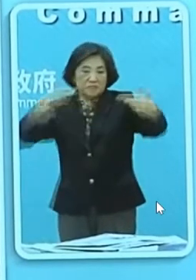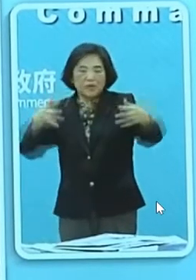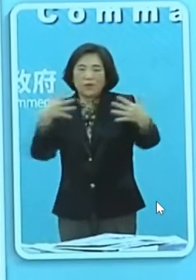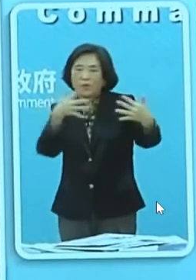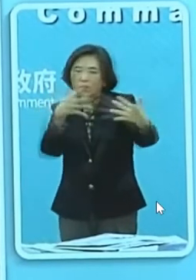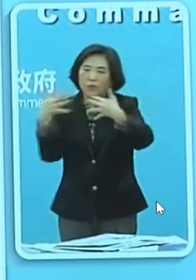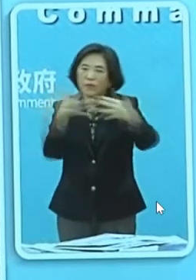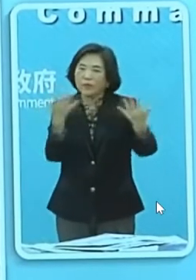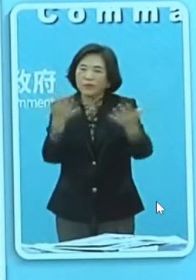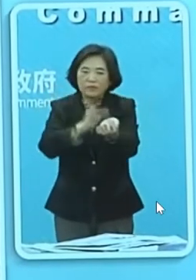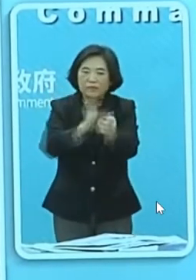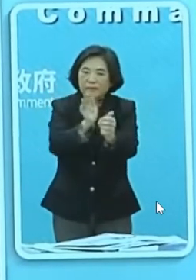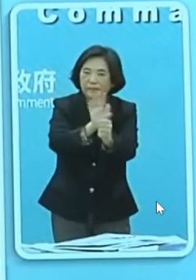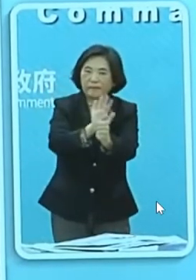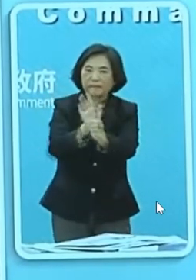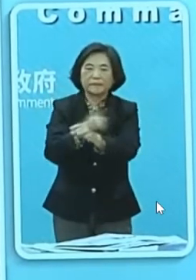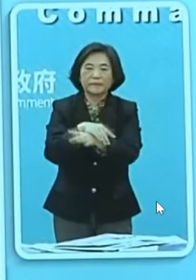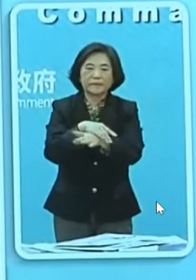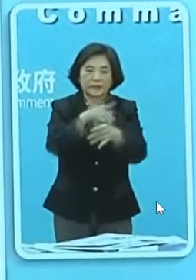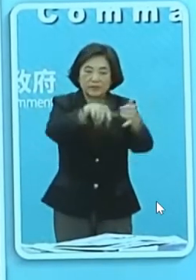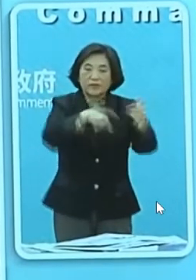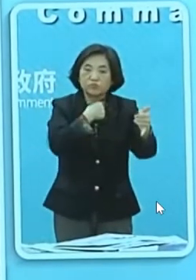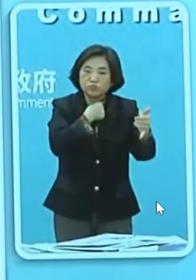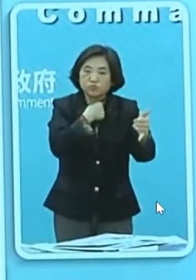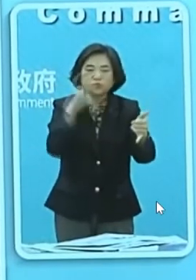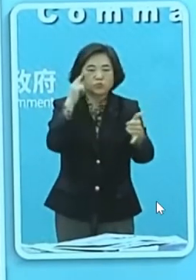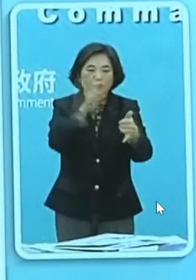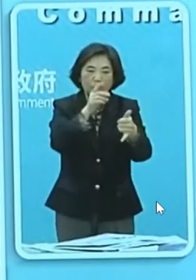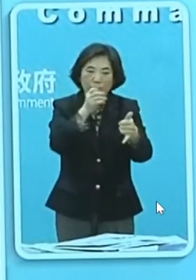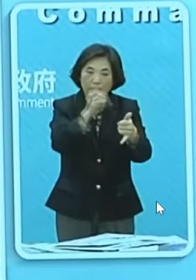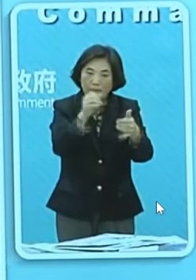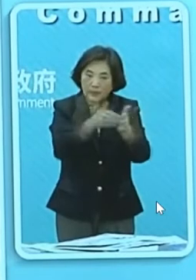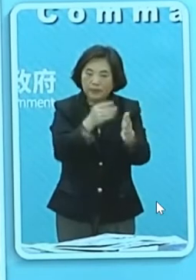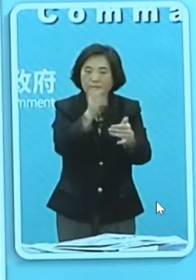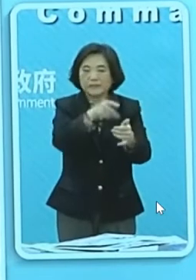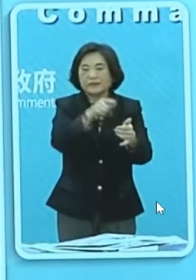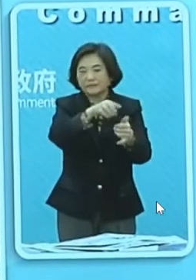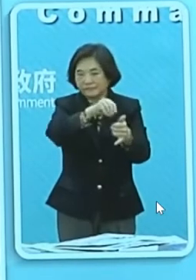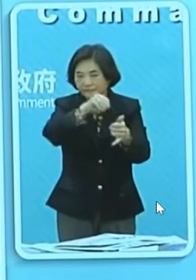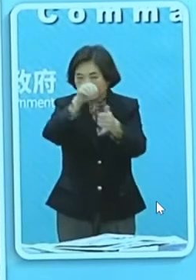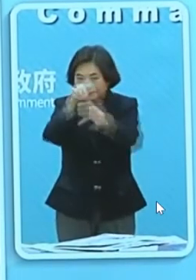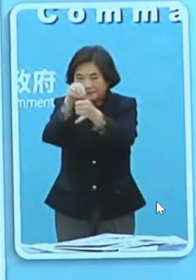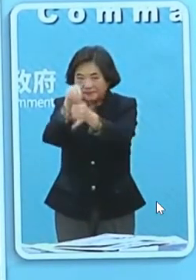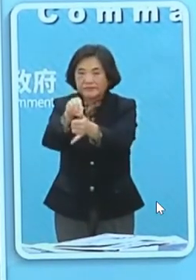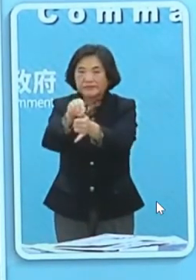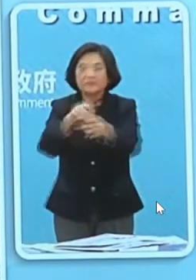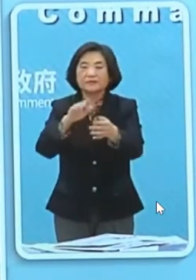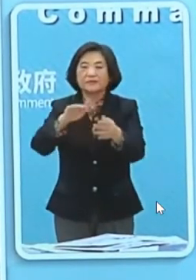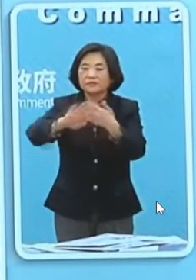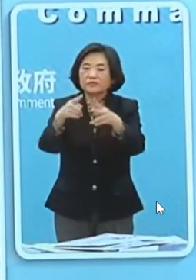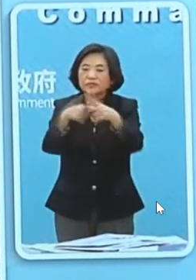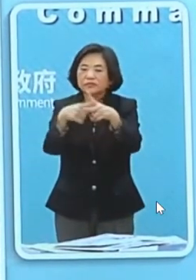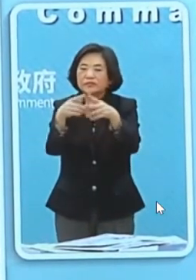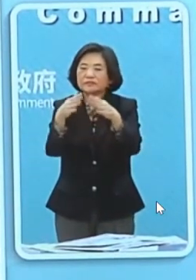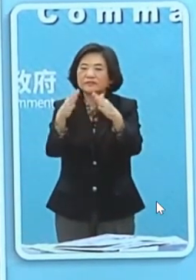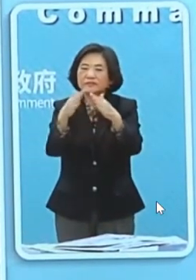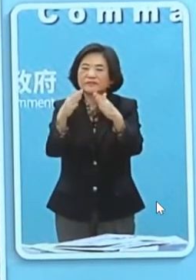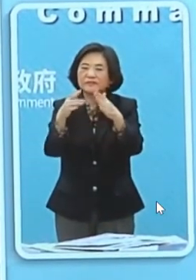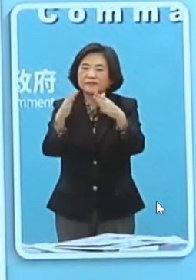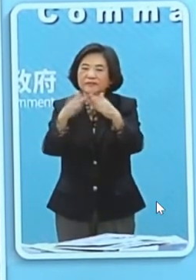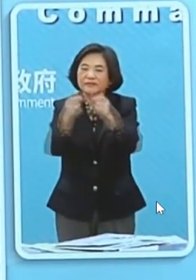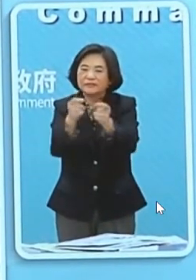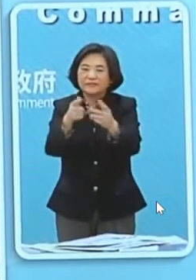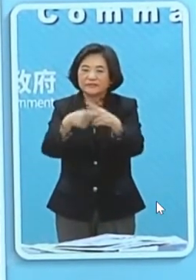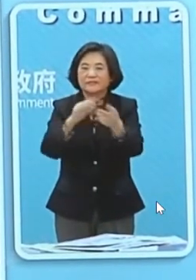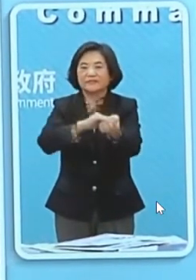后我们得到这样的讯息之后，我们就会派案给配合的诊所。各位可以看到旁边这个附表，那每个行